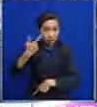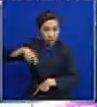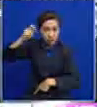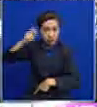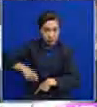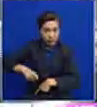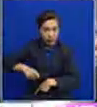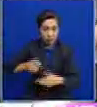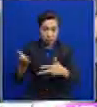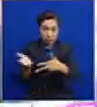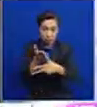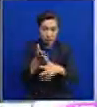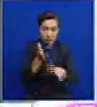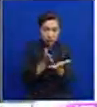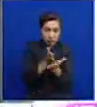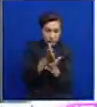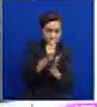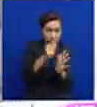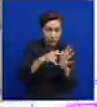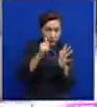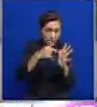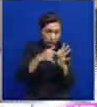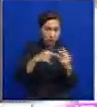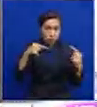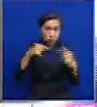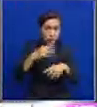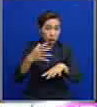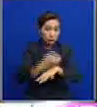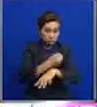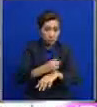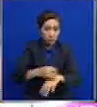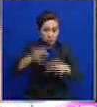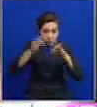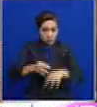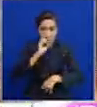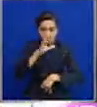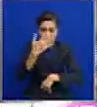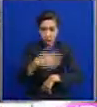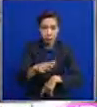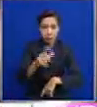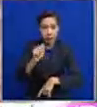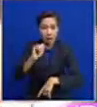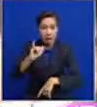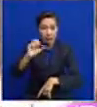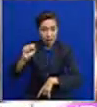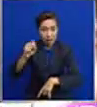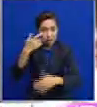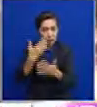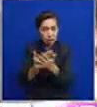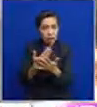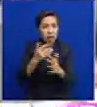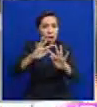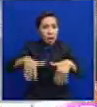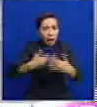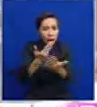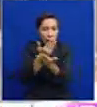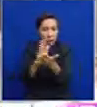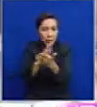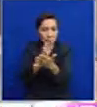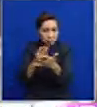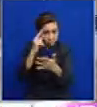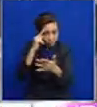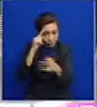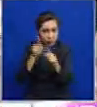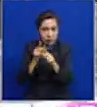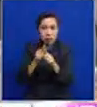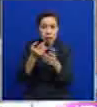ลฎีกาแผนกคดีอาญาของผู้ดำรงตำแหน่งทางการเมืองให้ AIS จ่ายส่วนแบ่งรายได้จากการบริการโทรศัพท์เคลื่อนที่